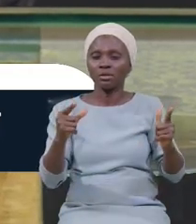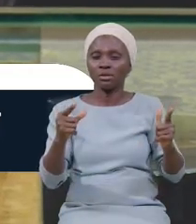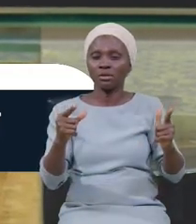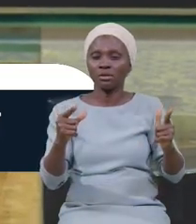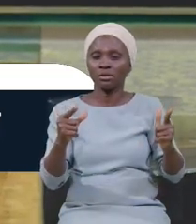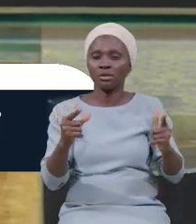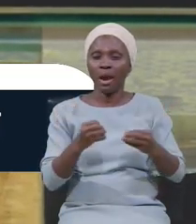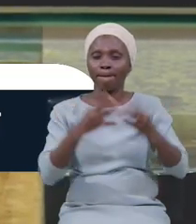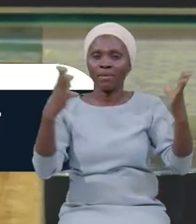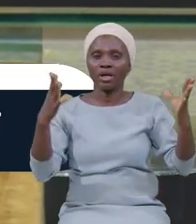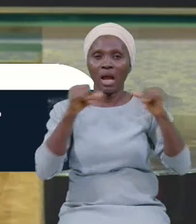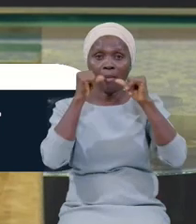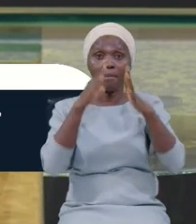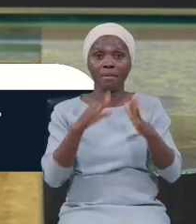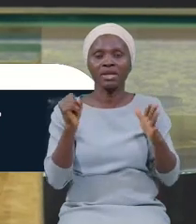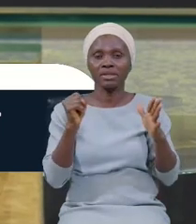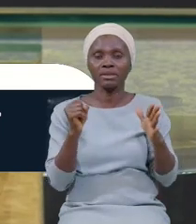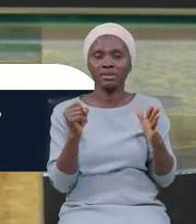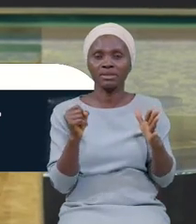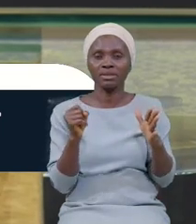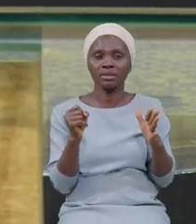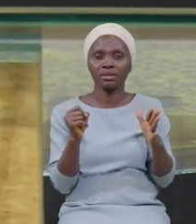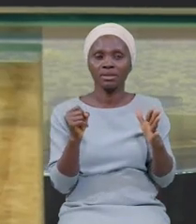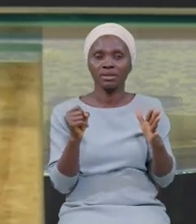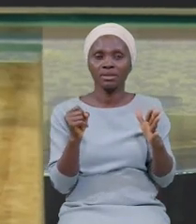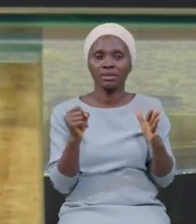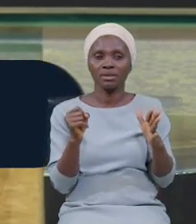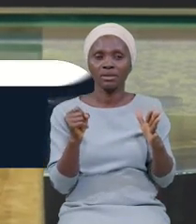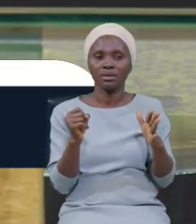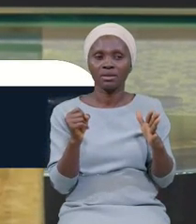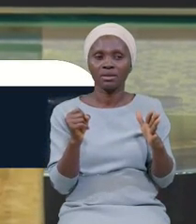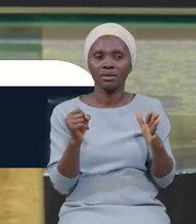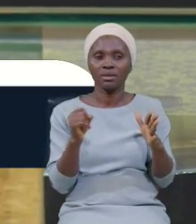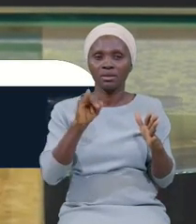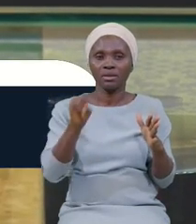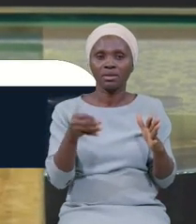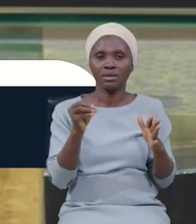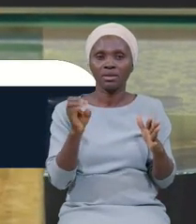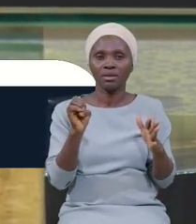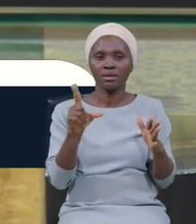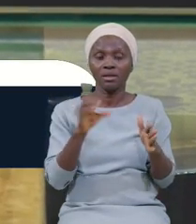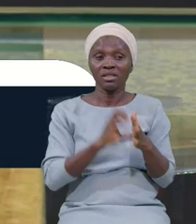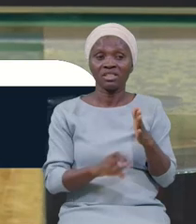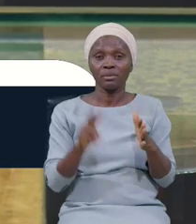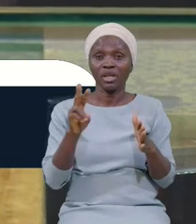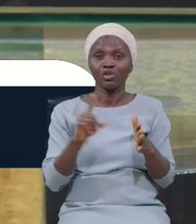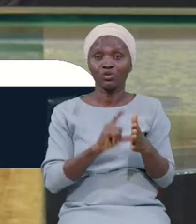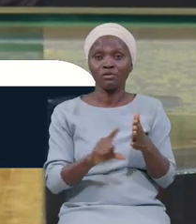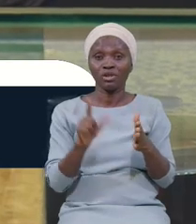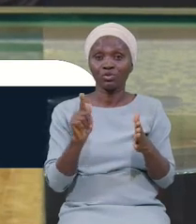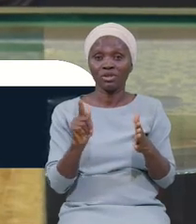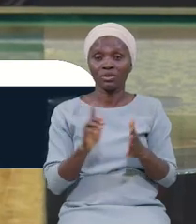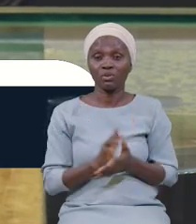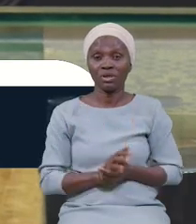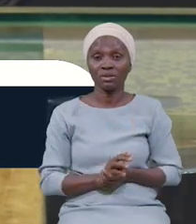bénédictions surabondantes. Je vais à Joël chapitre 2, verset 21.